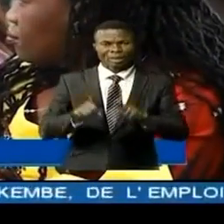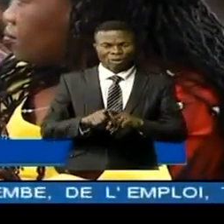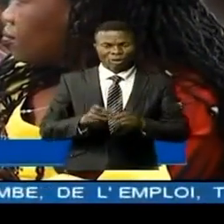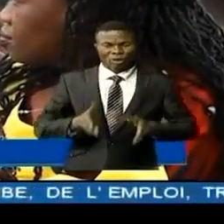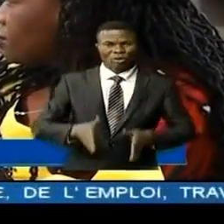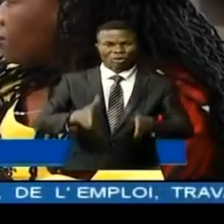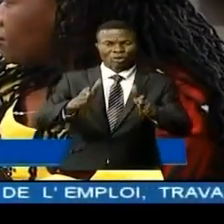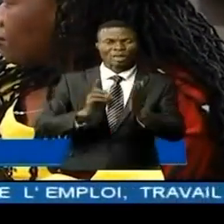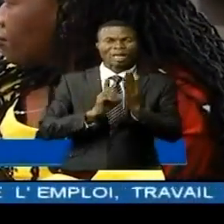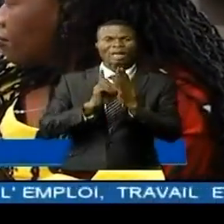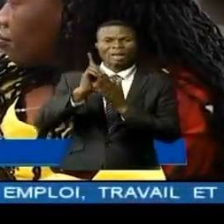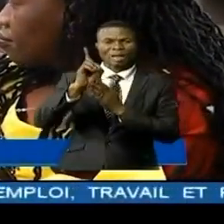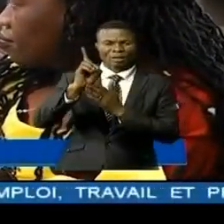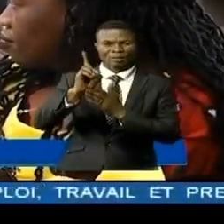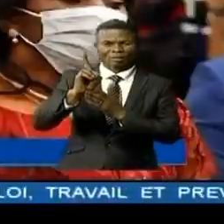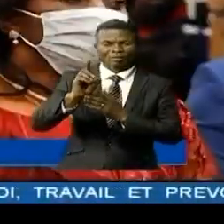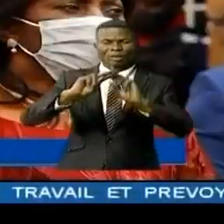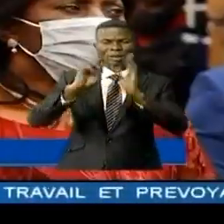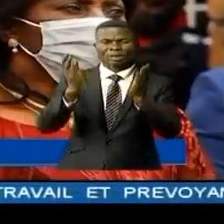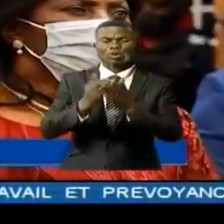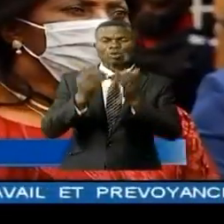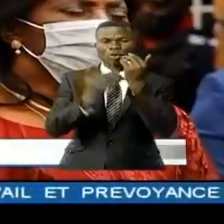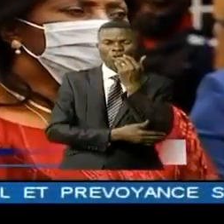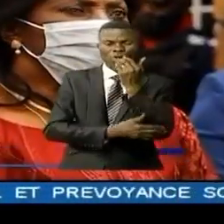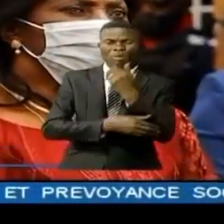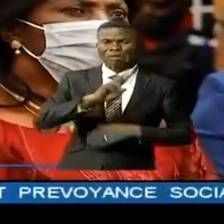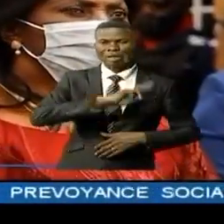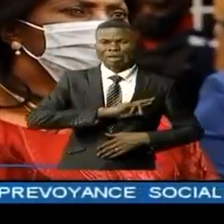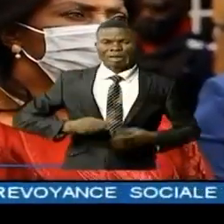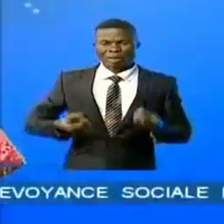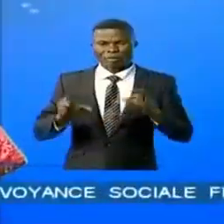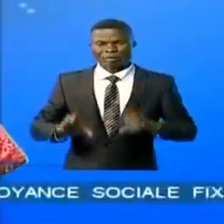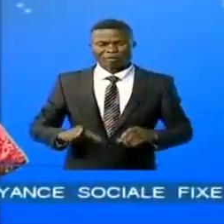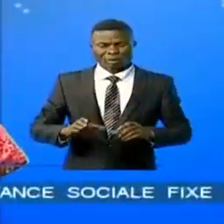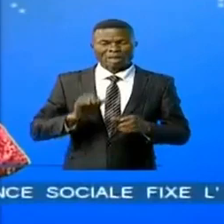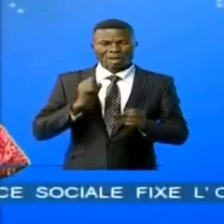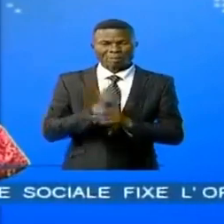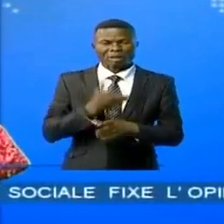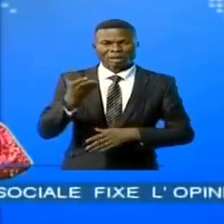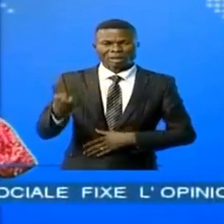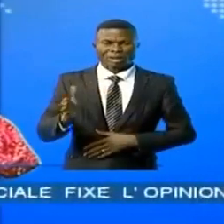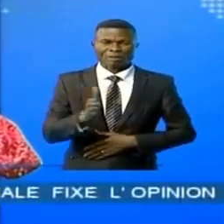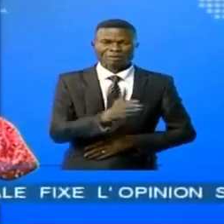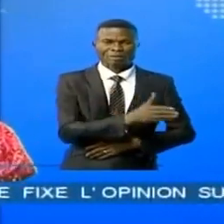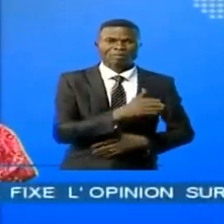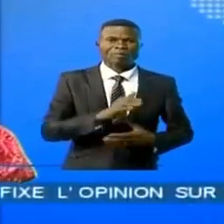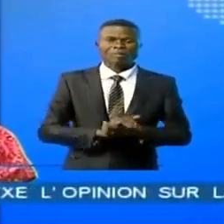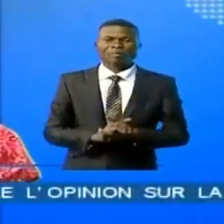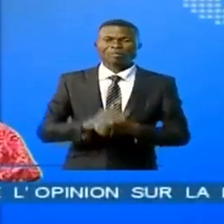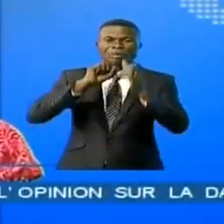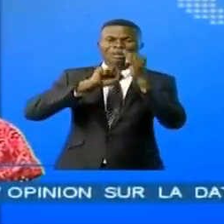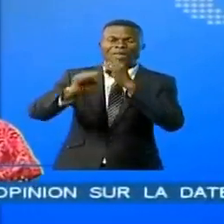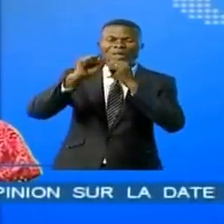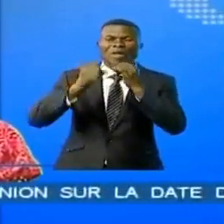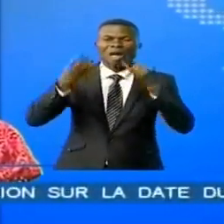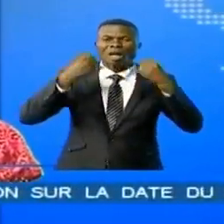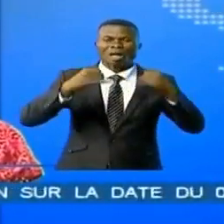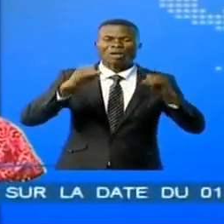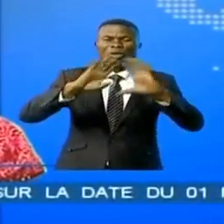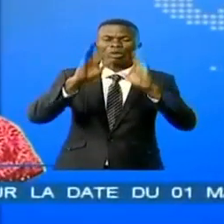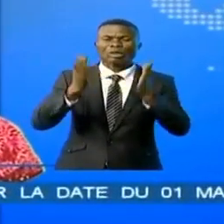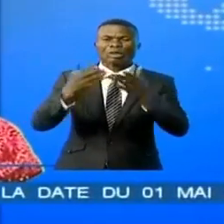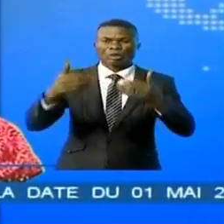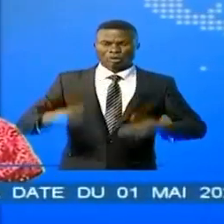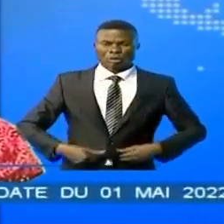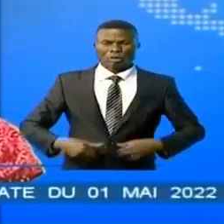de l'émergence de la classe moyenne en rdc et d'arrivée la campagne de sensibilisation des jeunes sur